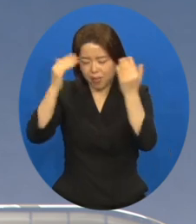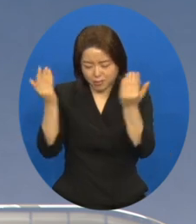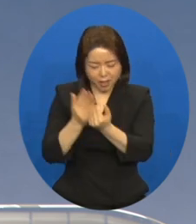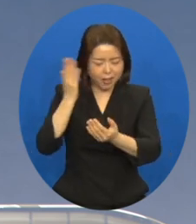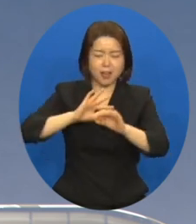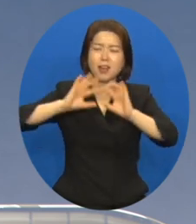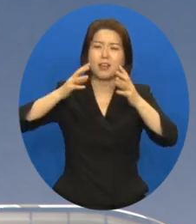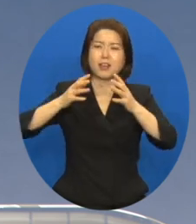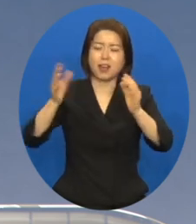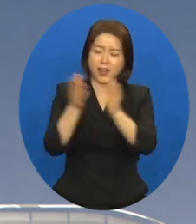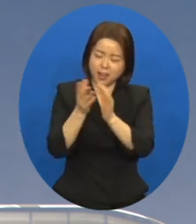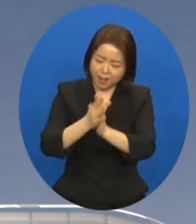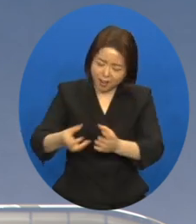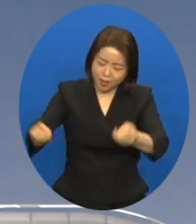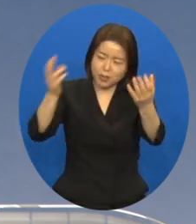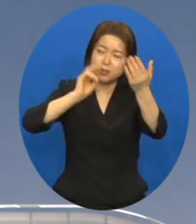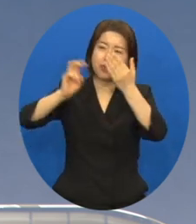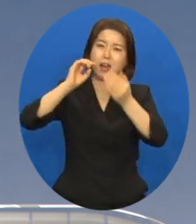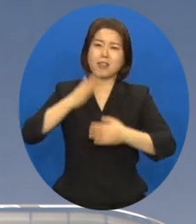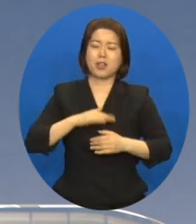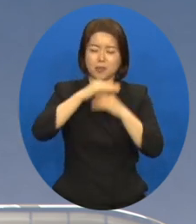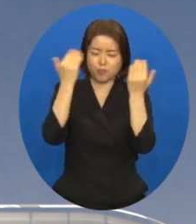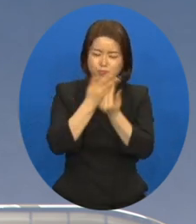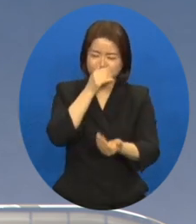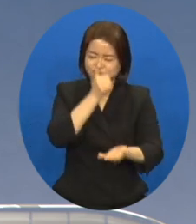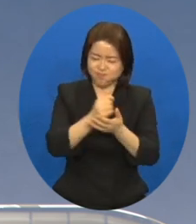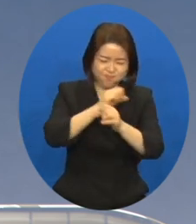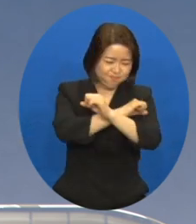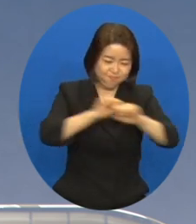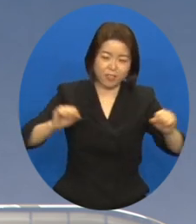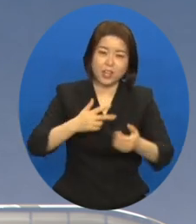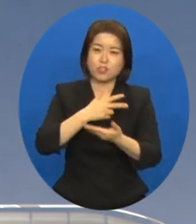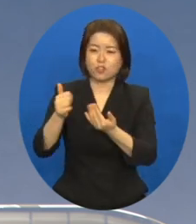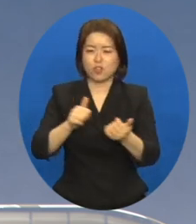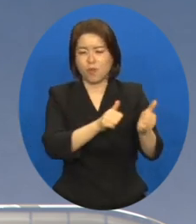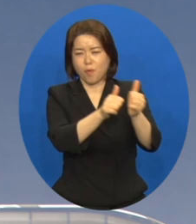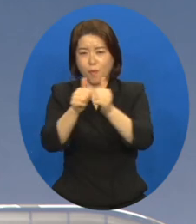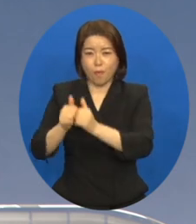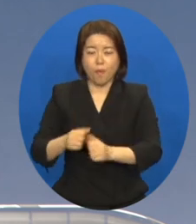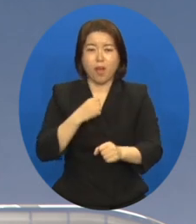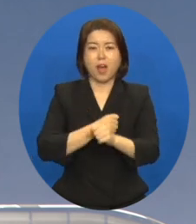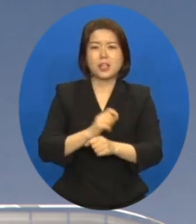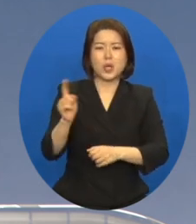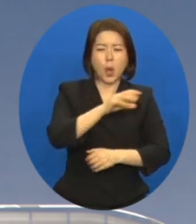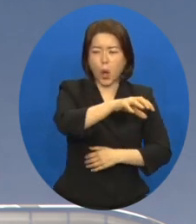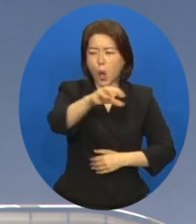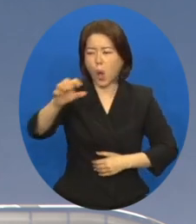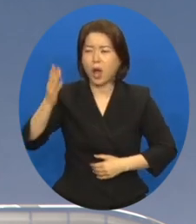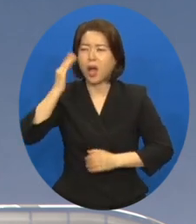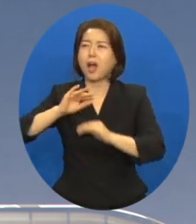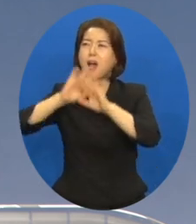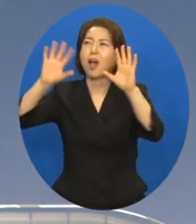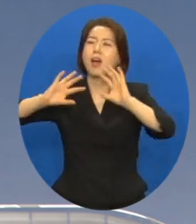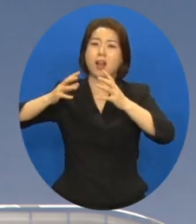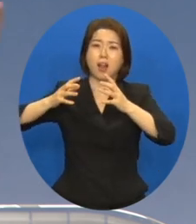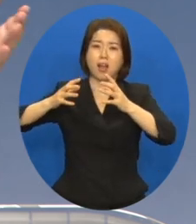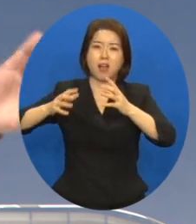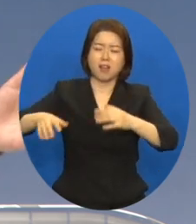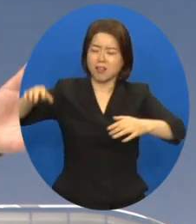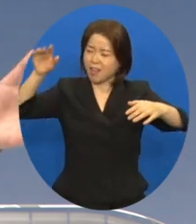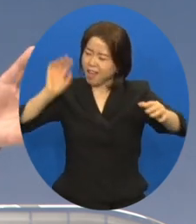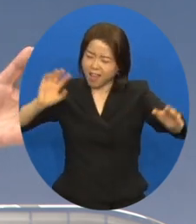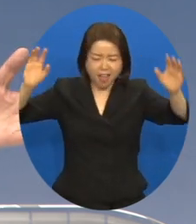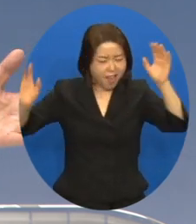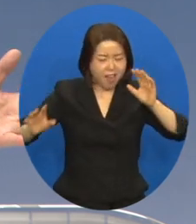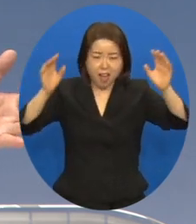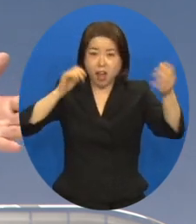할렐루야 찬양하세, 내 모든 죄 사함받고 주 예수와 동행하니 그 어디나 하늘나라. 덩실덩실 춤을